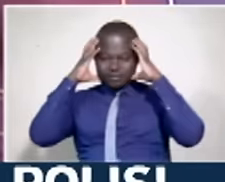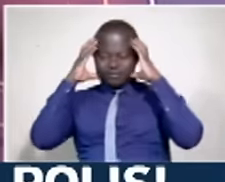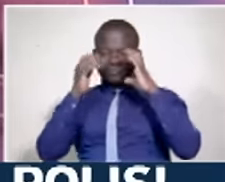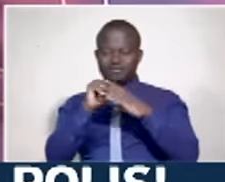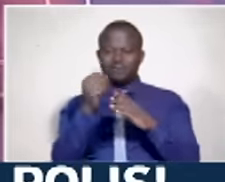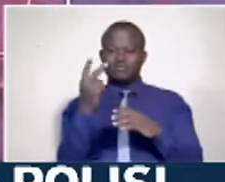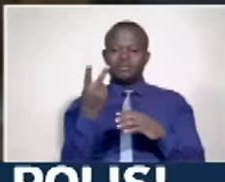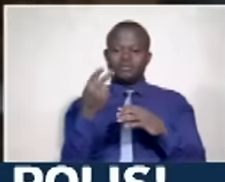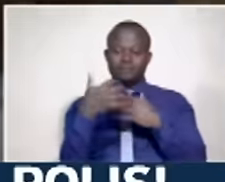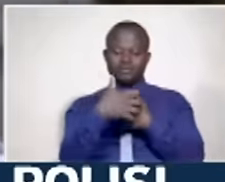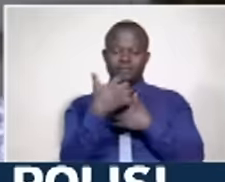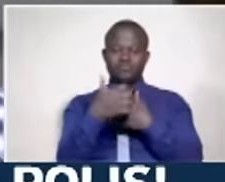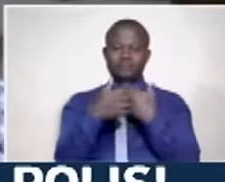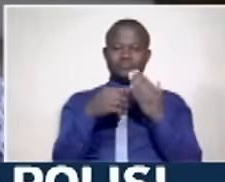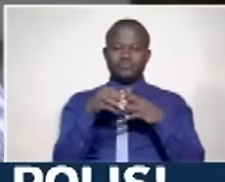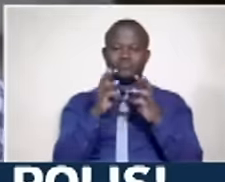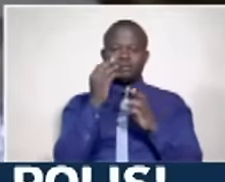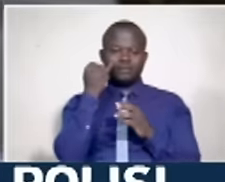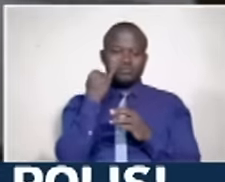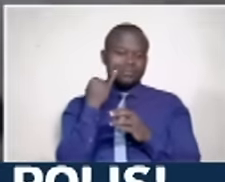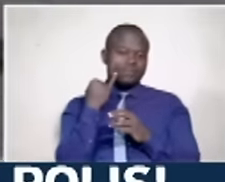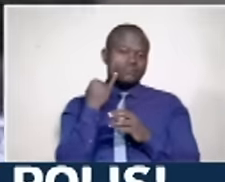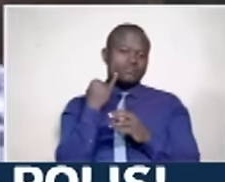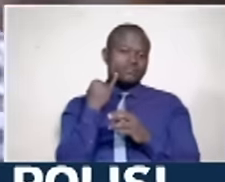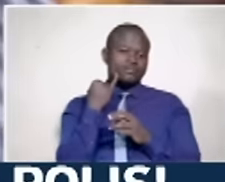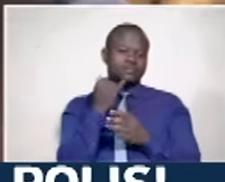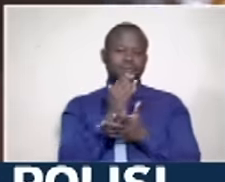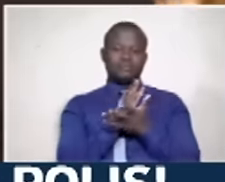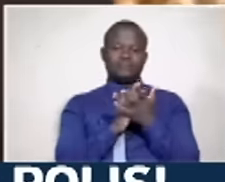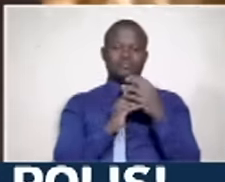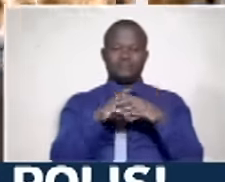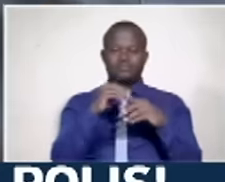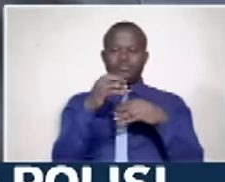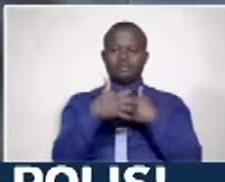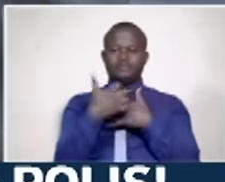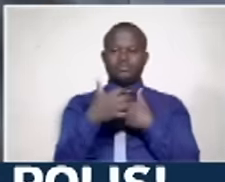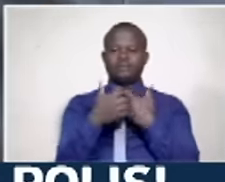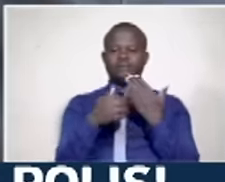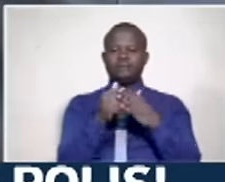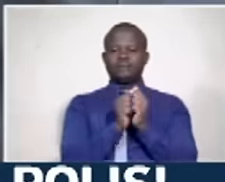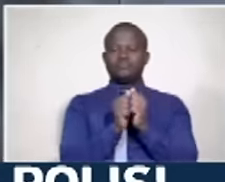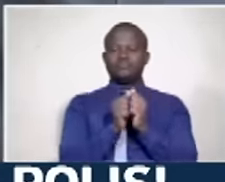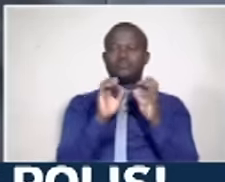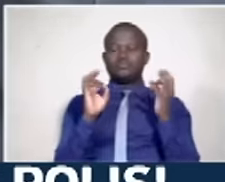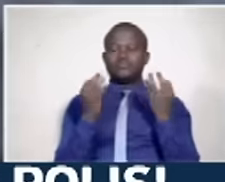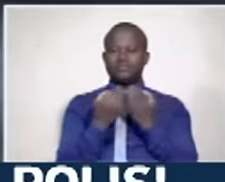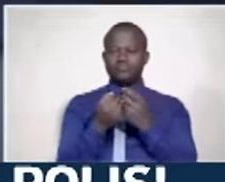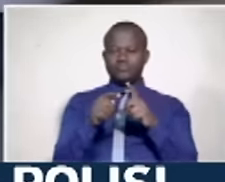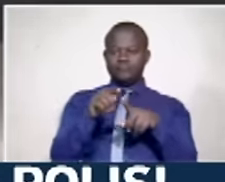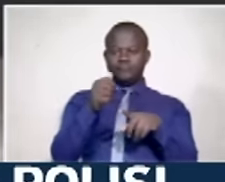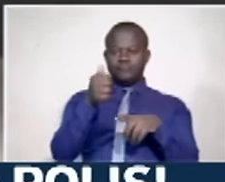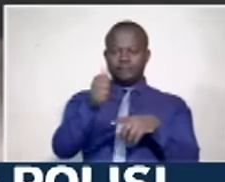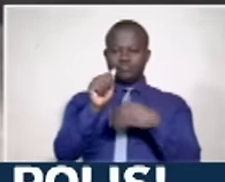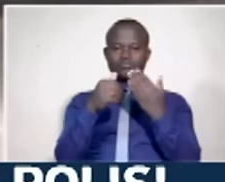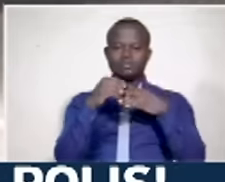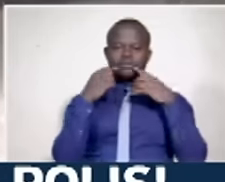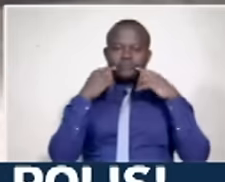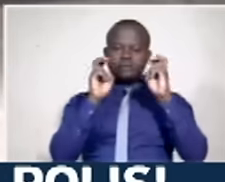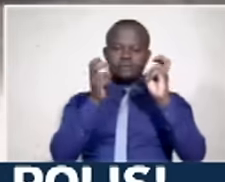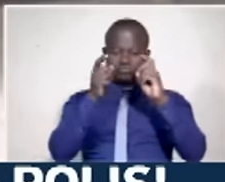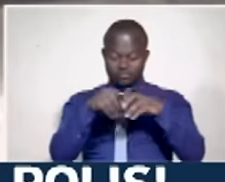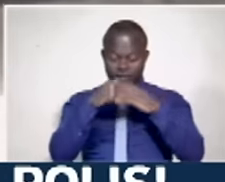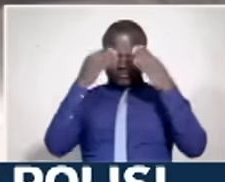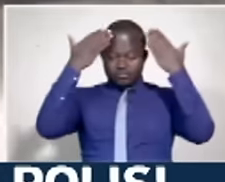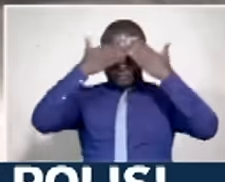babiri arabakomeretsa ku buryo bukomeye. Bamwe mu bo yakomerekeje n'imiryango yabo yiciye ababo bavuga ko yazaga mu